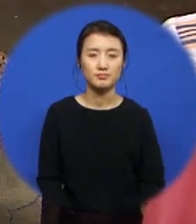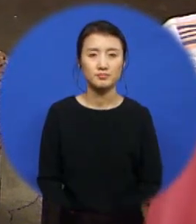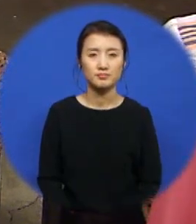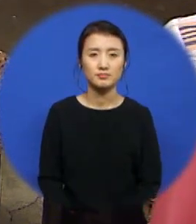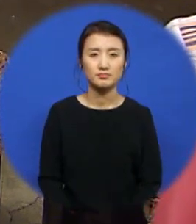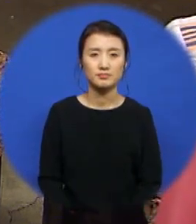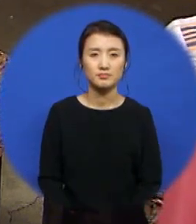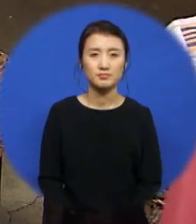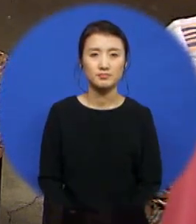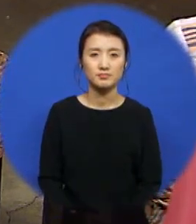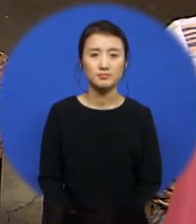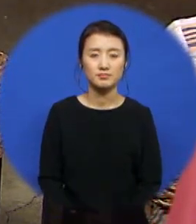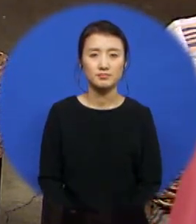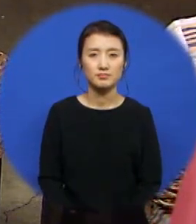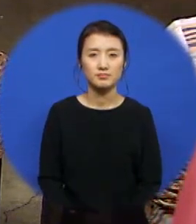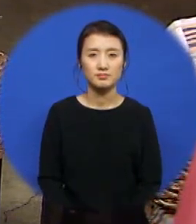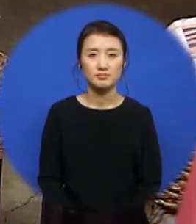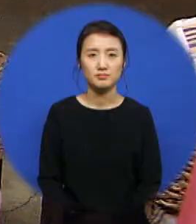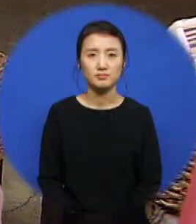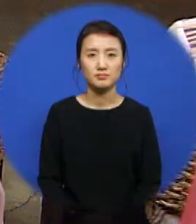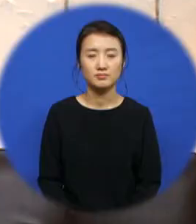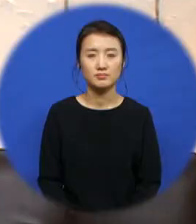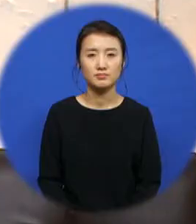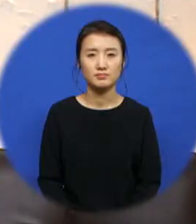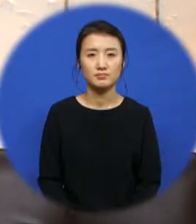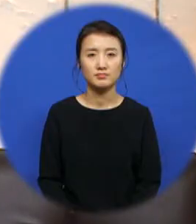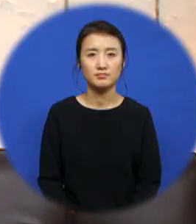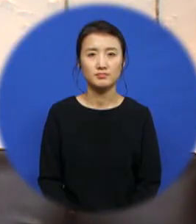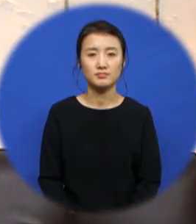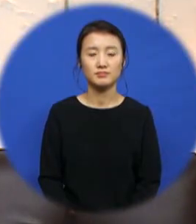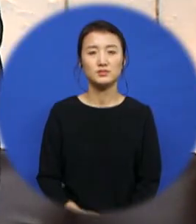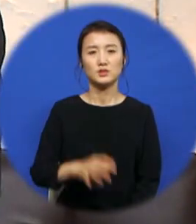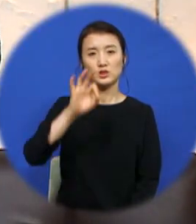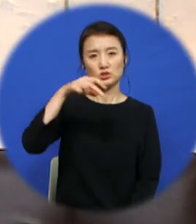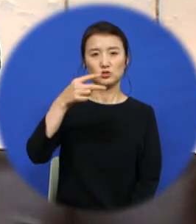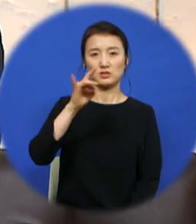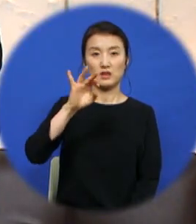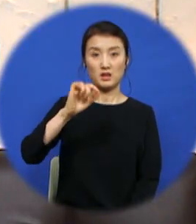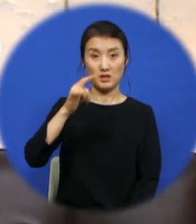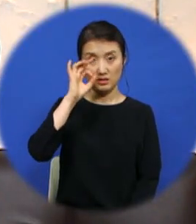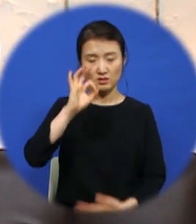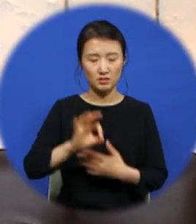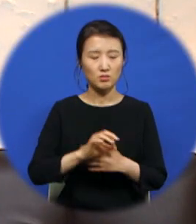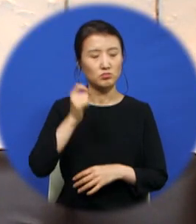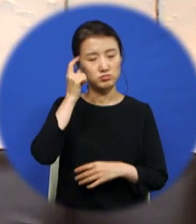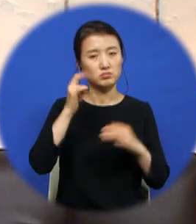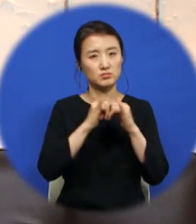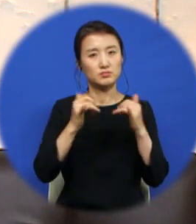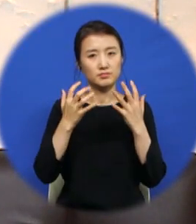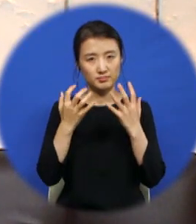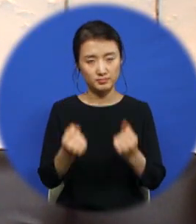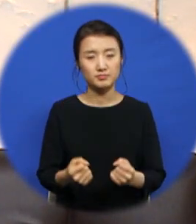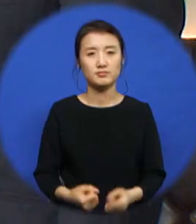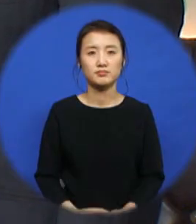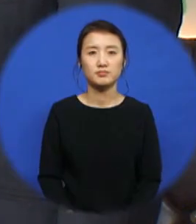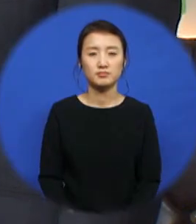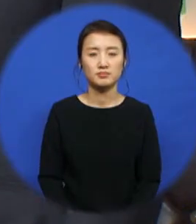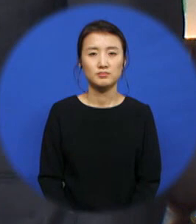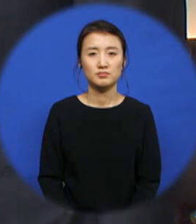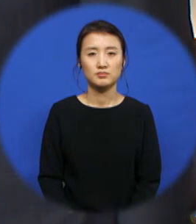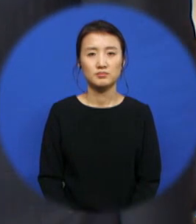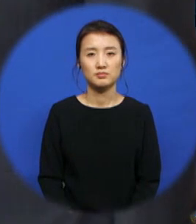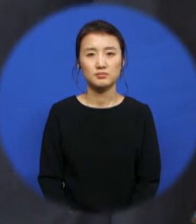이렇게 걸출한 인물들이 다 누구다 유대인이 라 예 됩니다 예 그러면 한번 보시죠